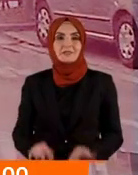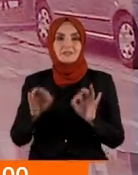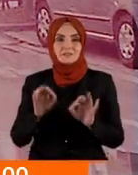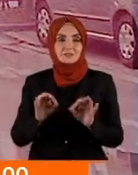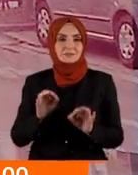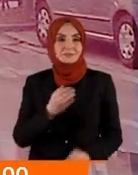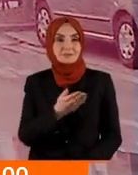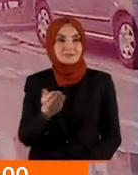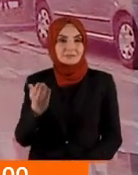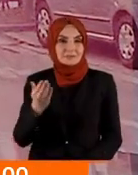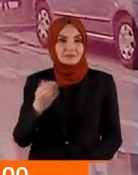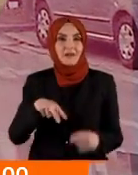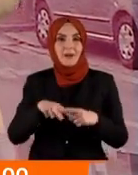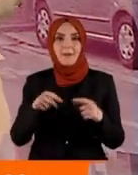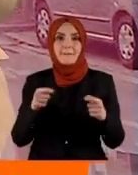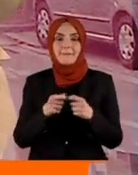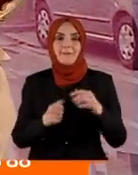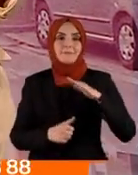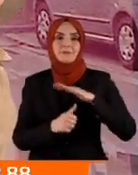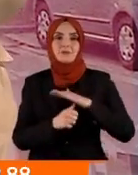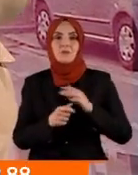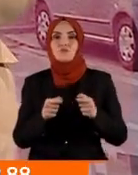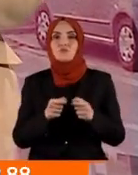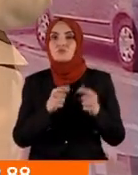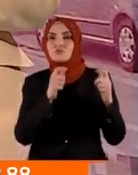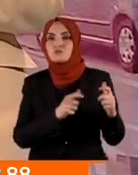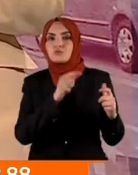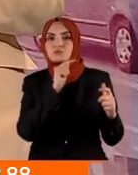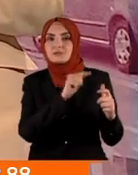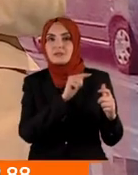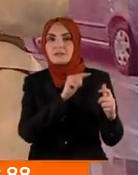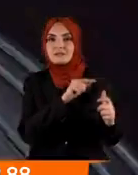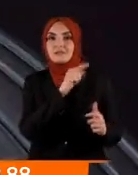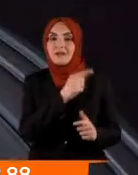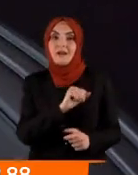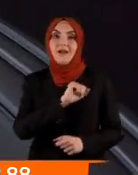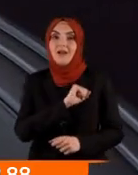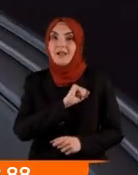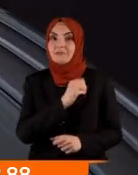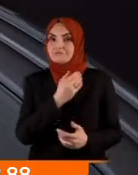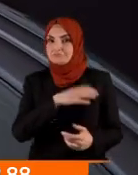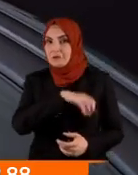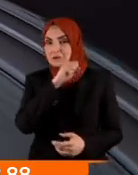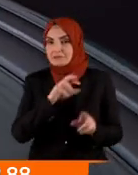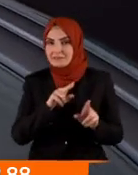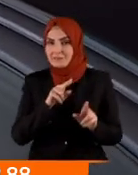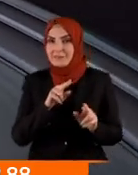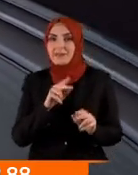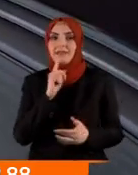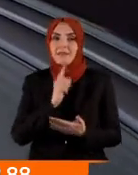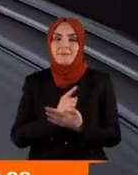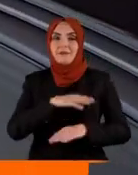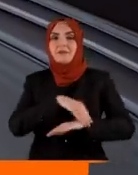Şimdi sizi Avrupa Birliği'nin başkenti Brüksel'in kalbine Emirdağ'a götüreceğiz. Aslında gerçek adı Skyberg olarak